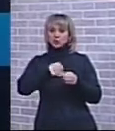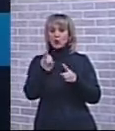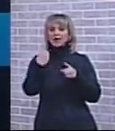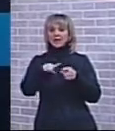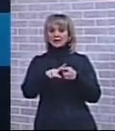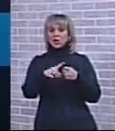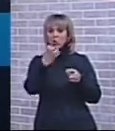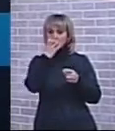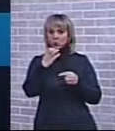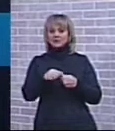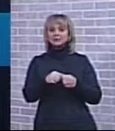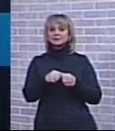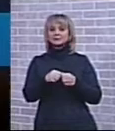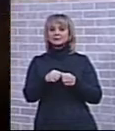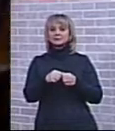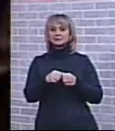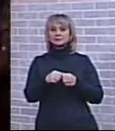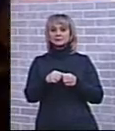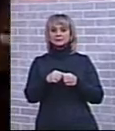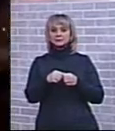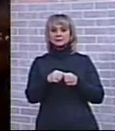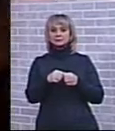это клоуны.